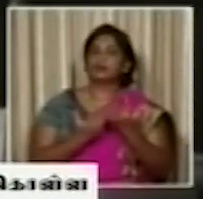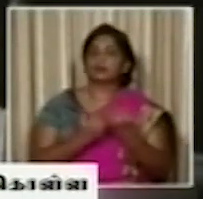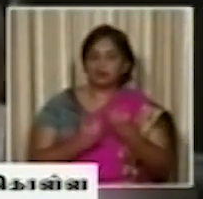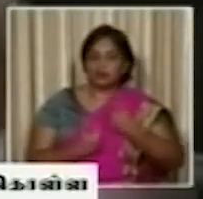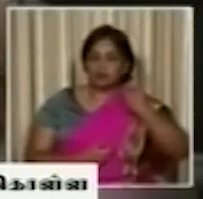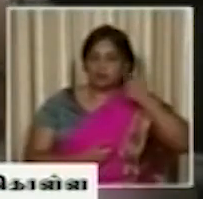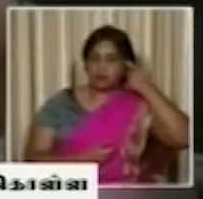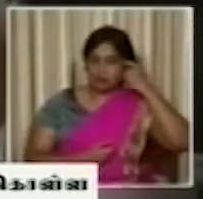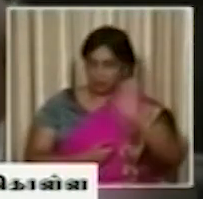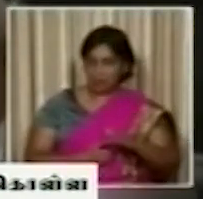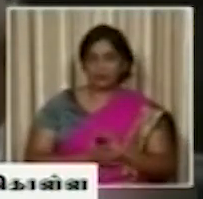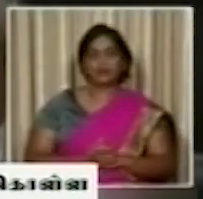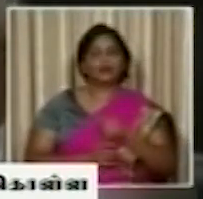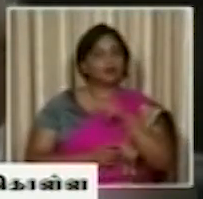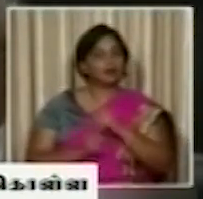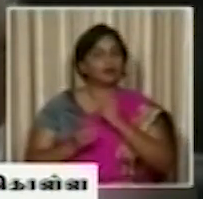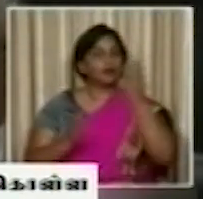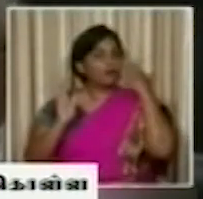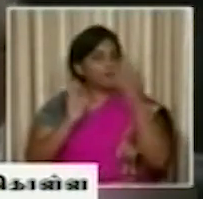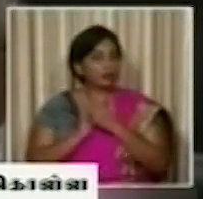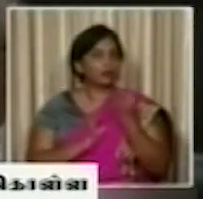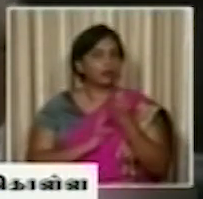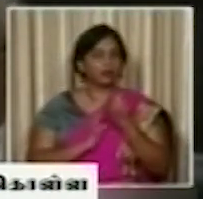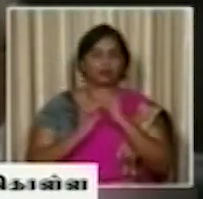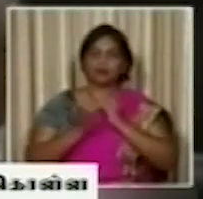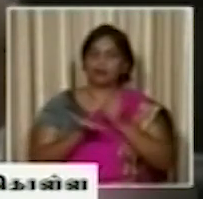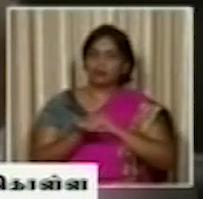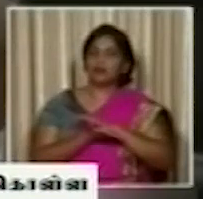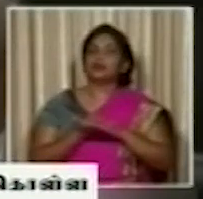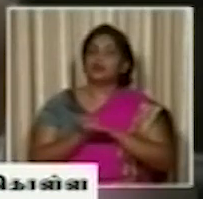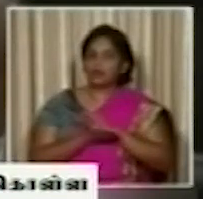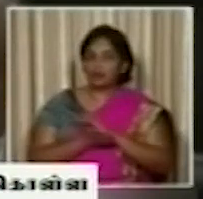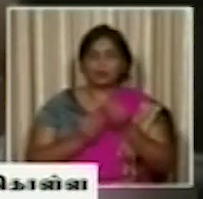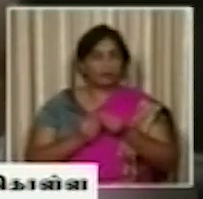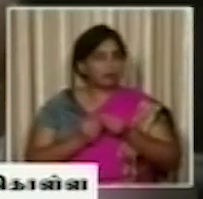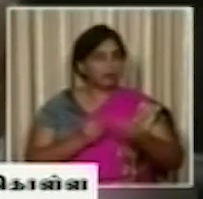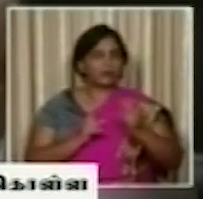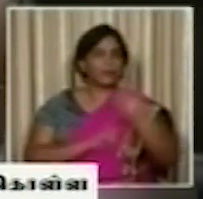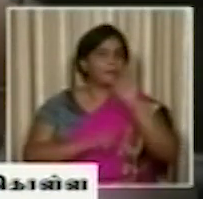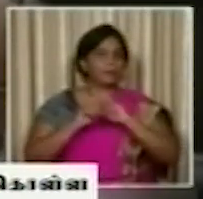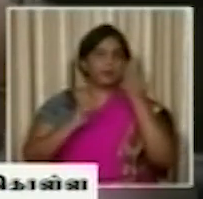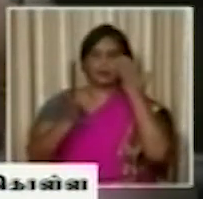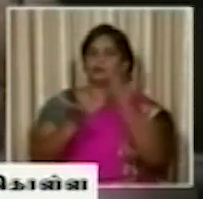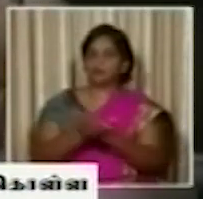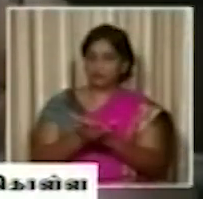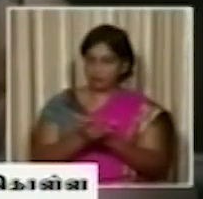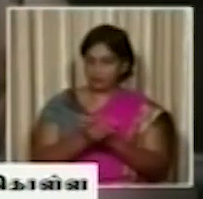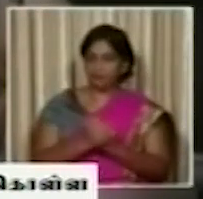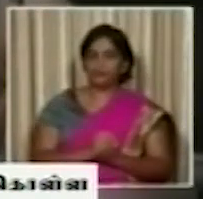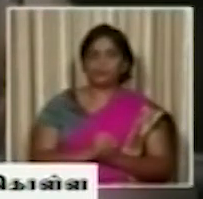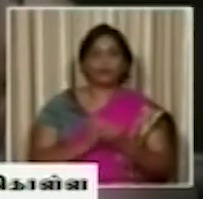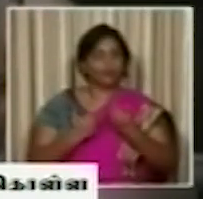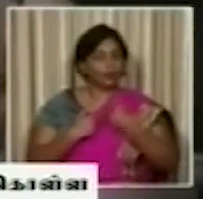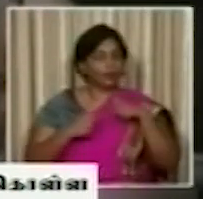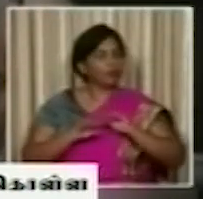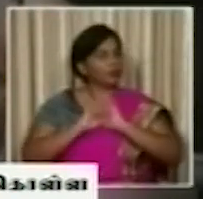எனது எதிர்காலத்திற்காகவும் நான் பணியாற்றவில்லை, நாட்டின் எதிர்காலத்திற்காகவே செயற்படுகின்றேன். ஆனால் தனித்தனியே ஒவ்வொரு நபரினதும் பொருளாதார